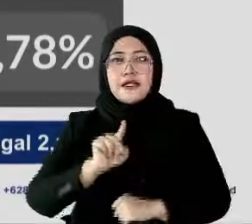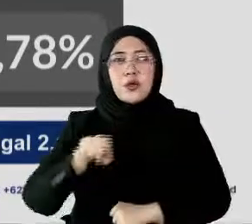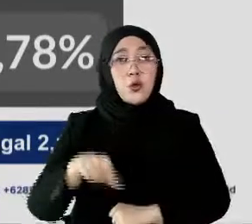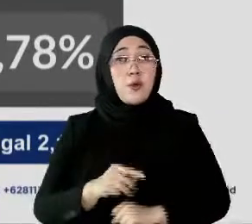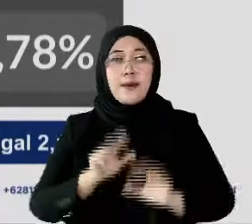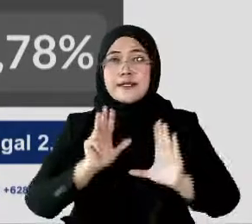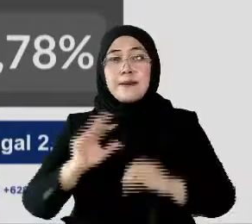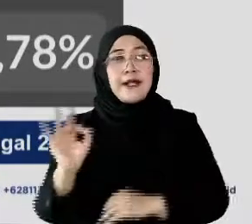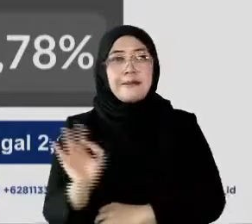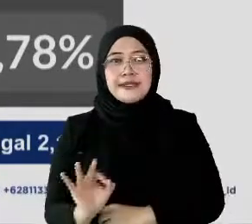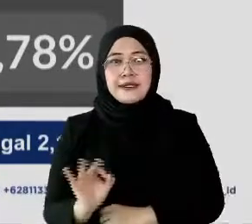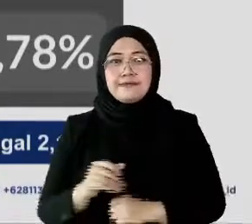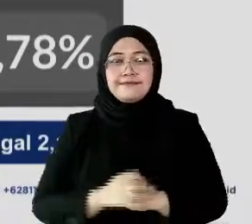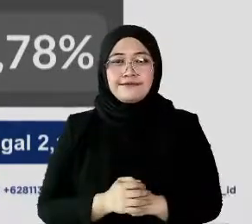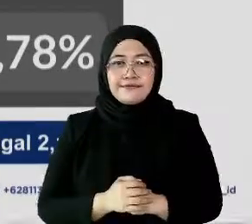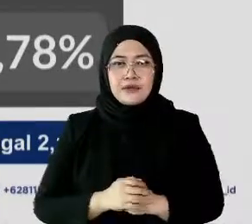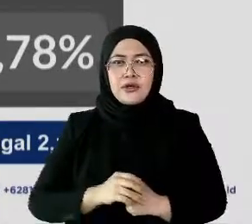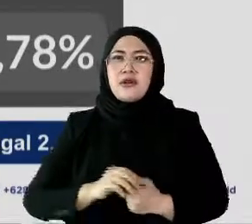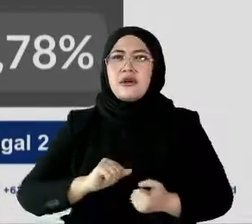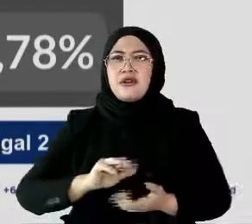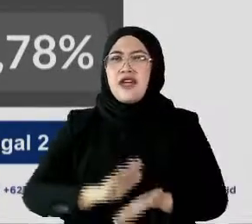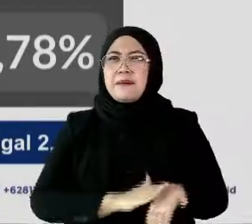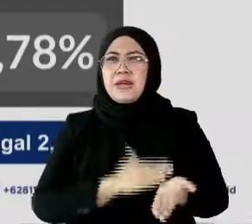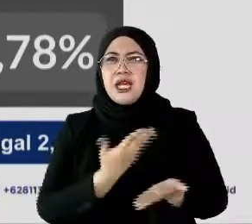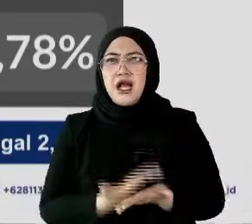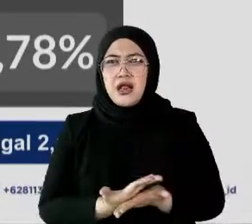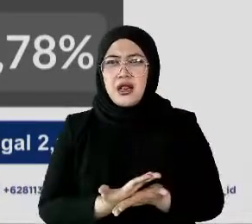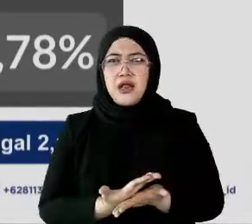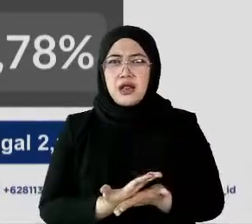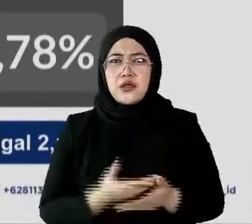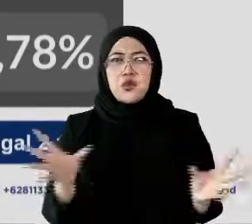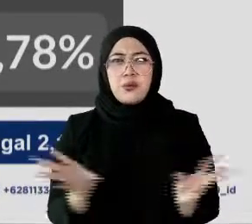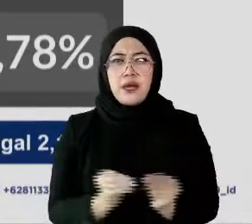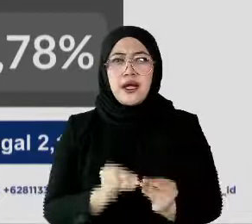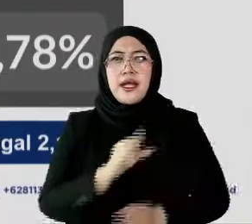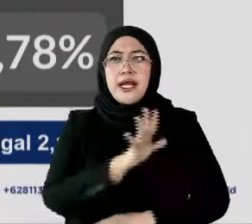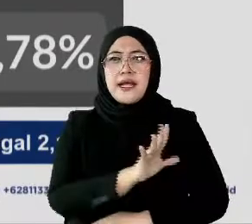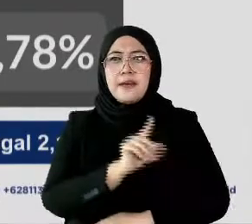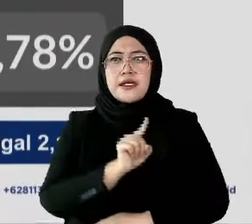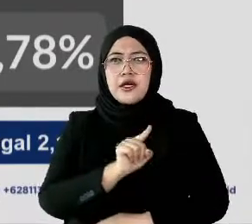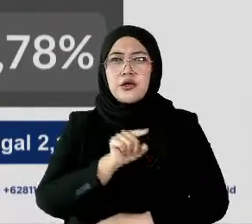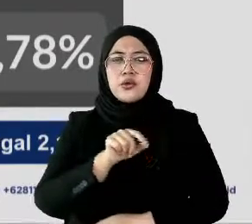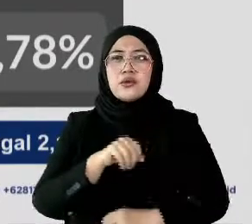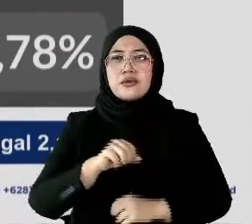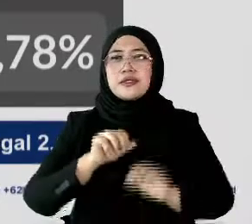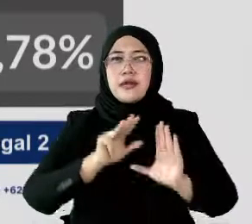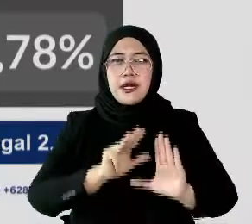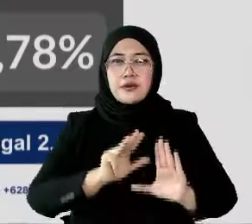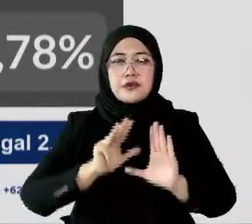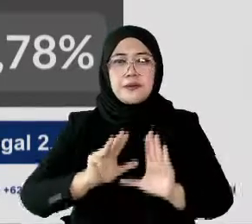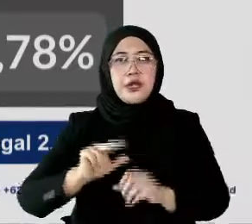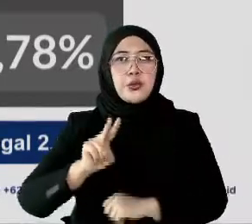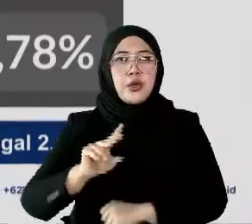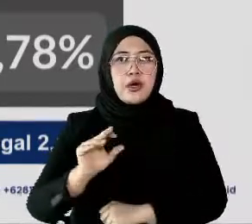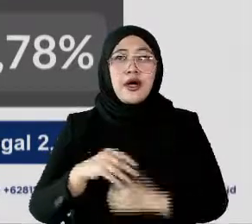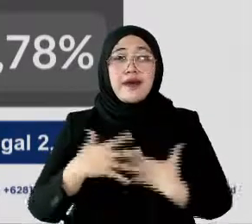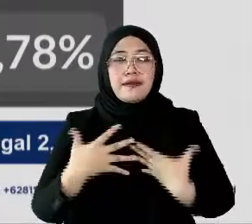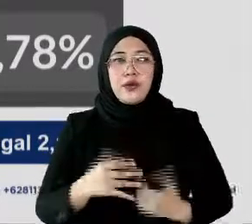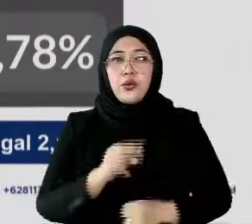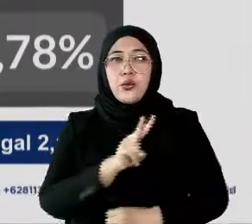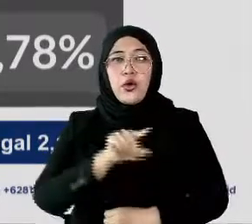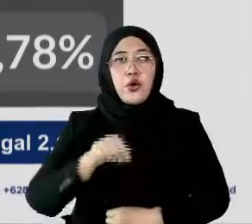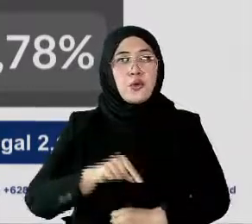91,9 persen sedangkan jumlah kasus meninggal kumulatif adalah 50 1992